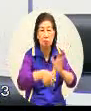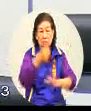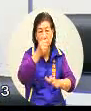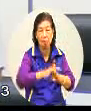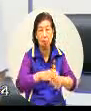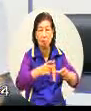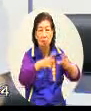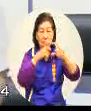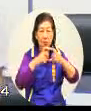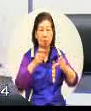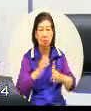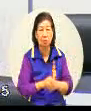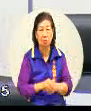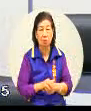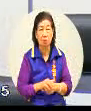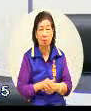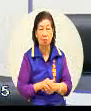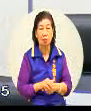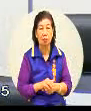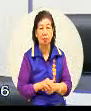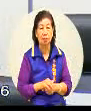局长， 请局长回答。